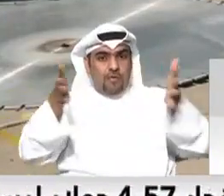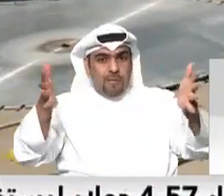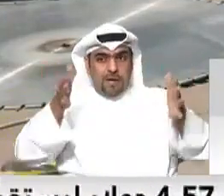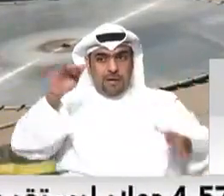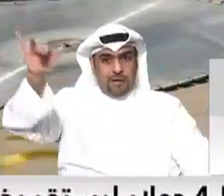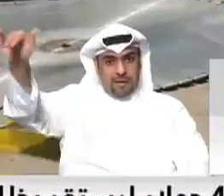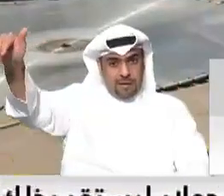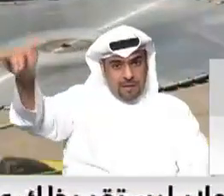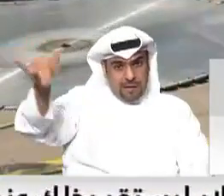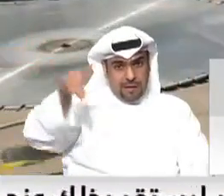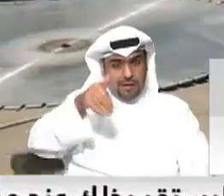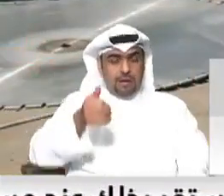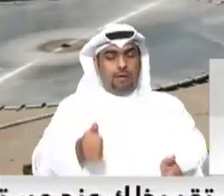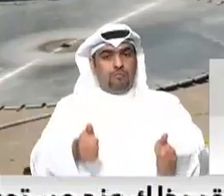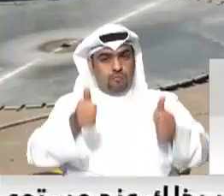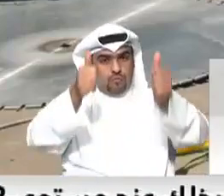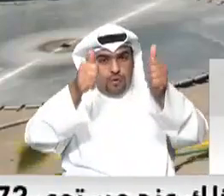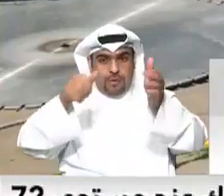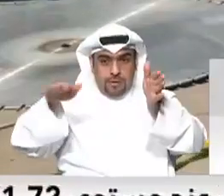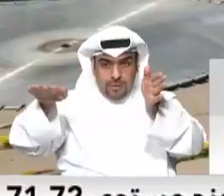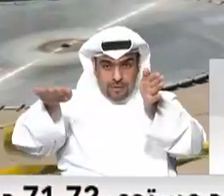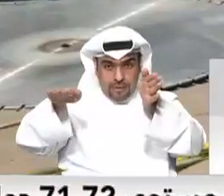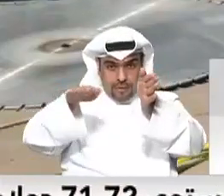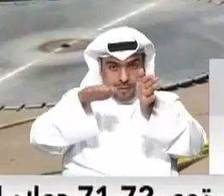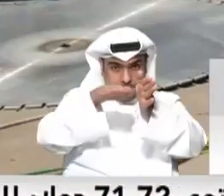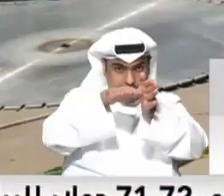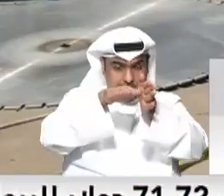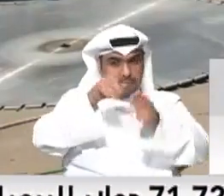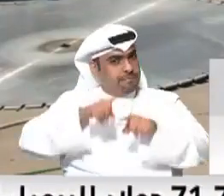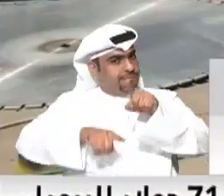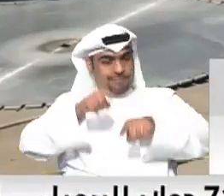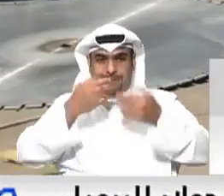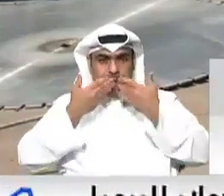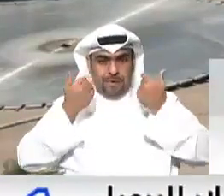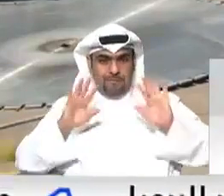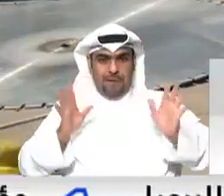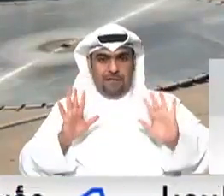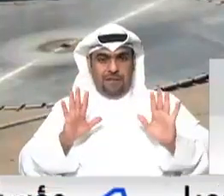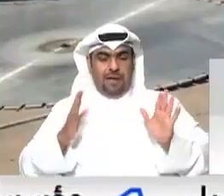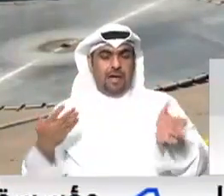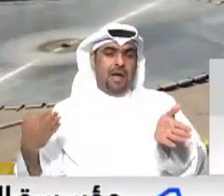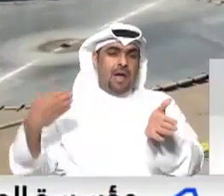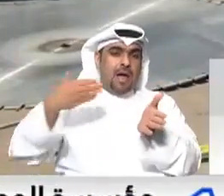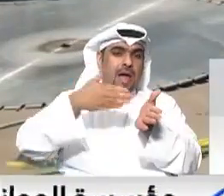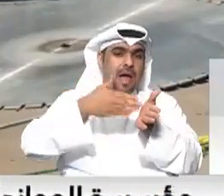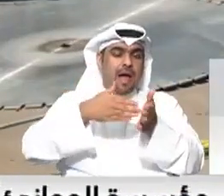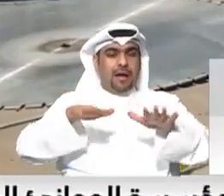تام ميناء الشويخ مده المشروع راح تكون مده 3 سنوات